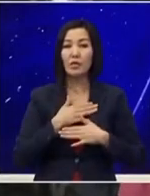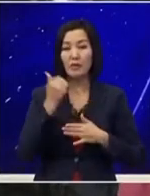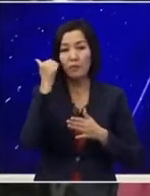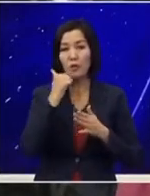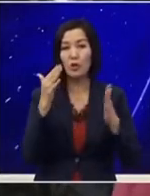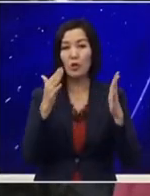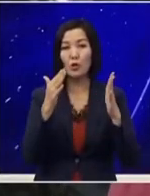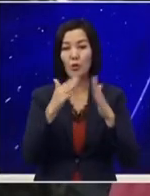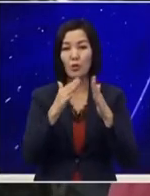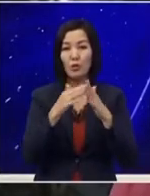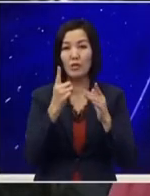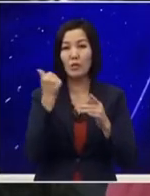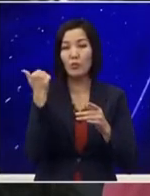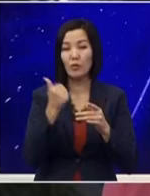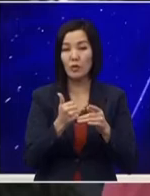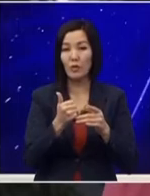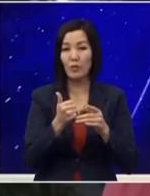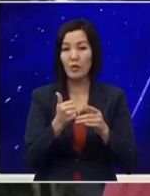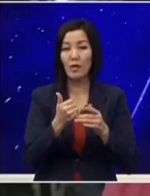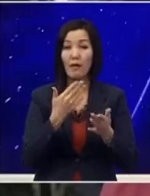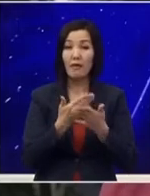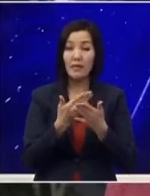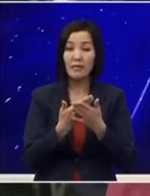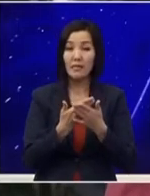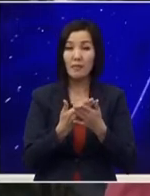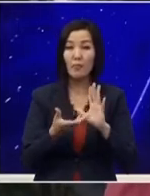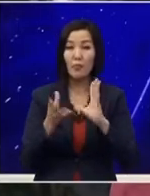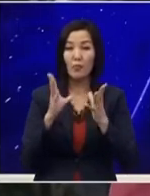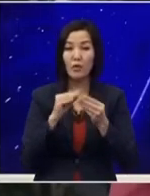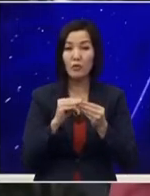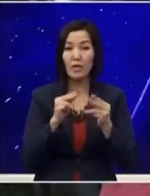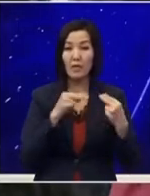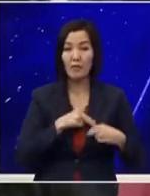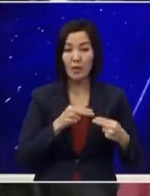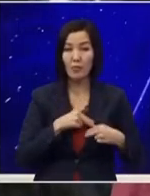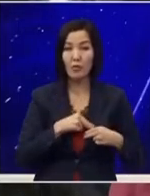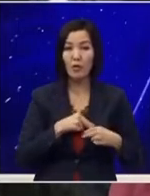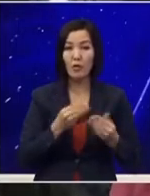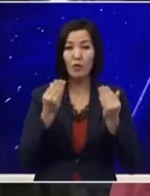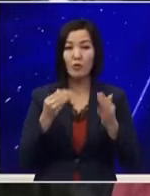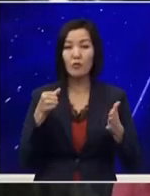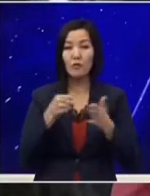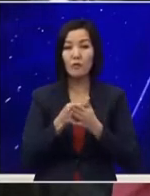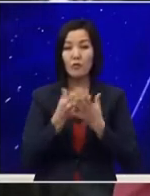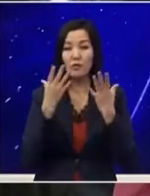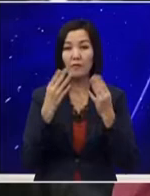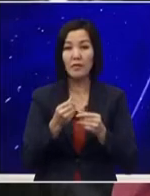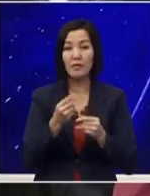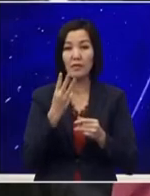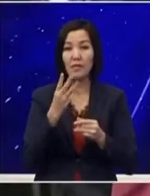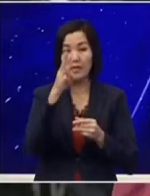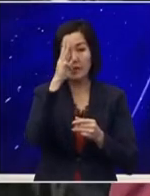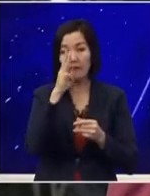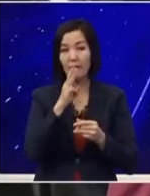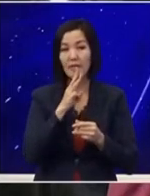людей за неделю. Вот. А если остановиться по результатам работы до сегодняшнего дня, за третий квартал, то